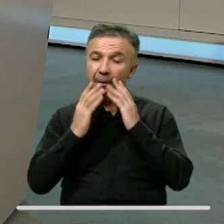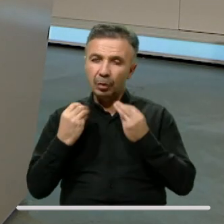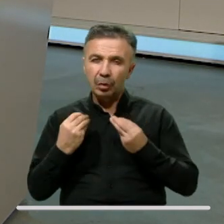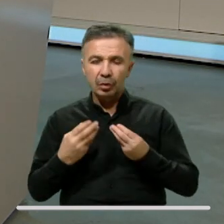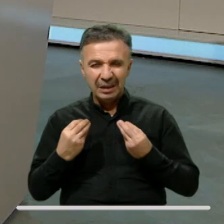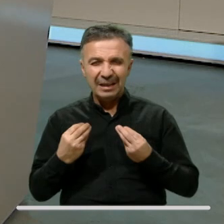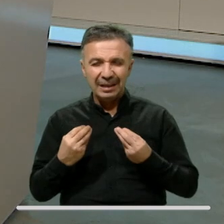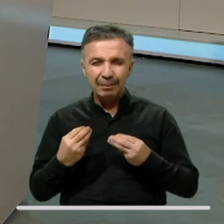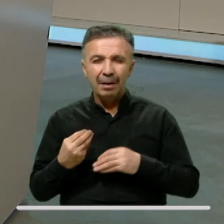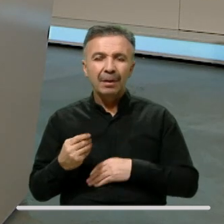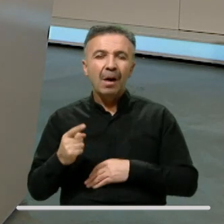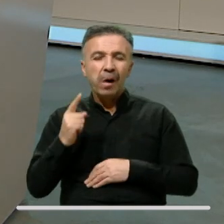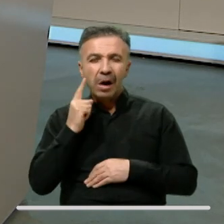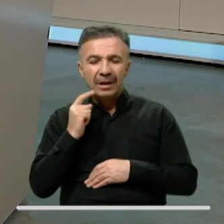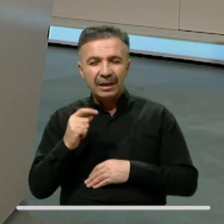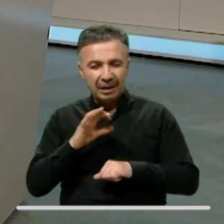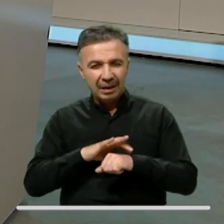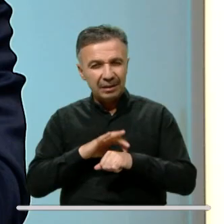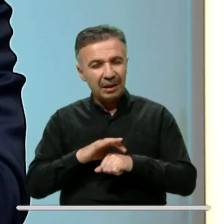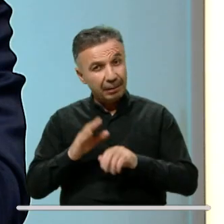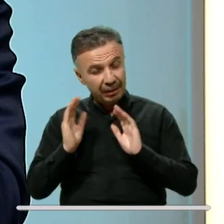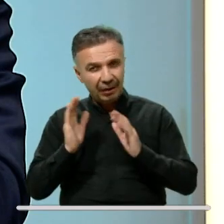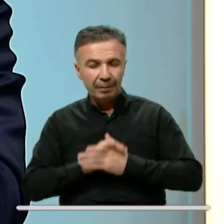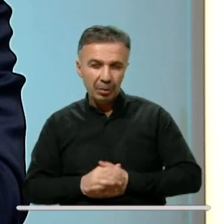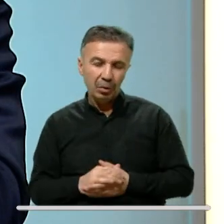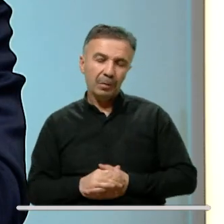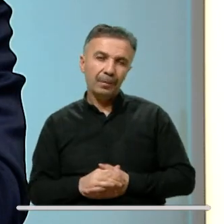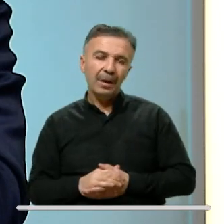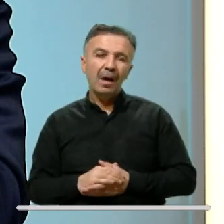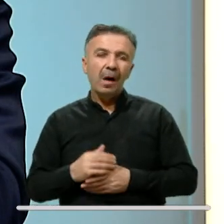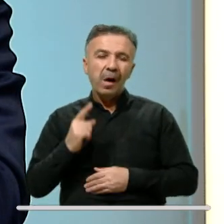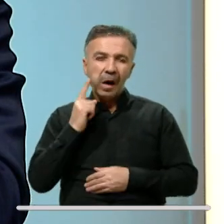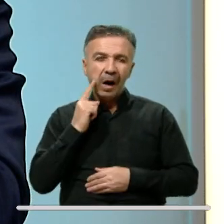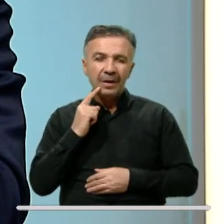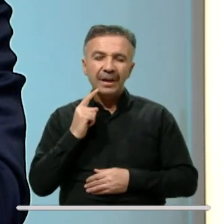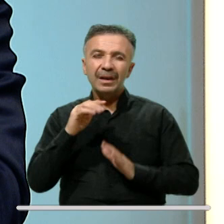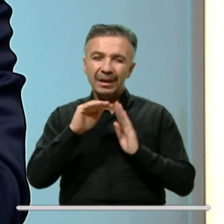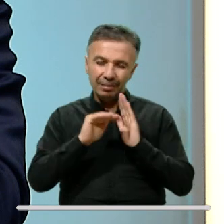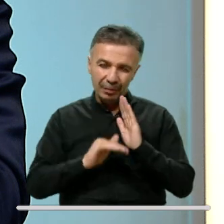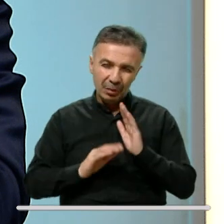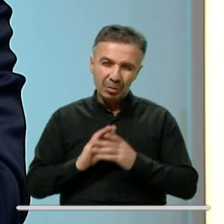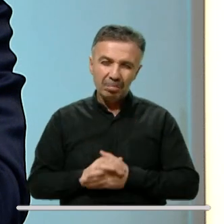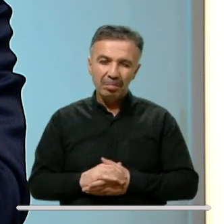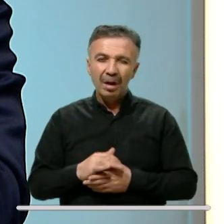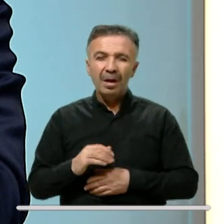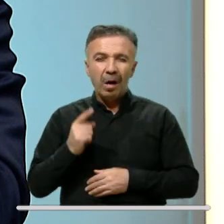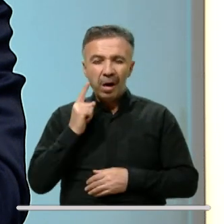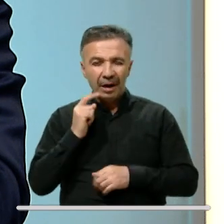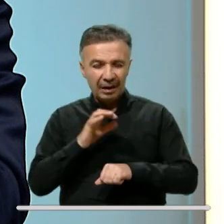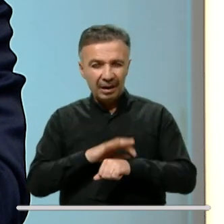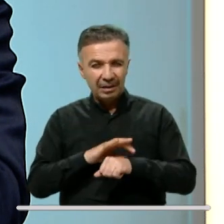Ama şeker hastalığı yine devam ediyor. Devamlı şekerim düşüyor. Ondan sonra şekerden bir